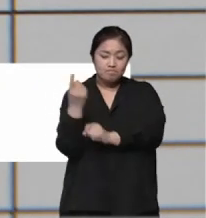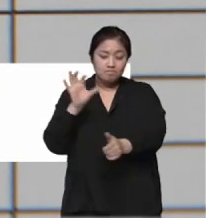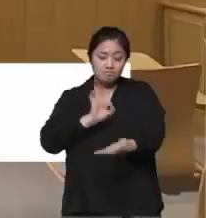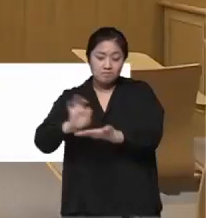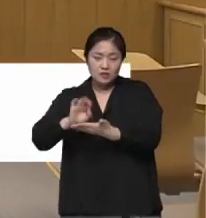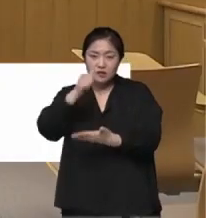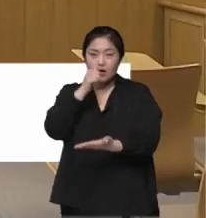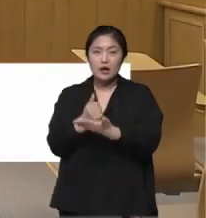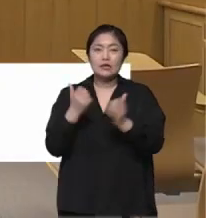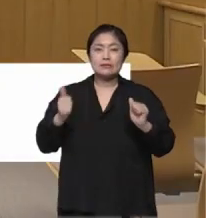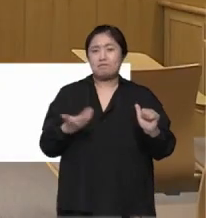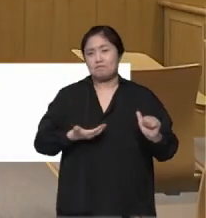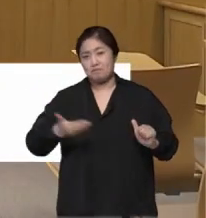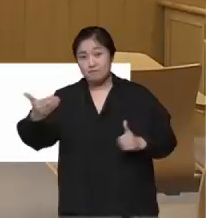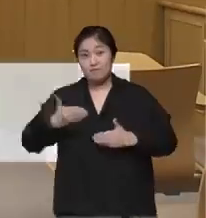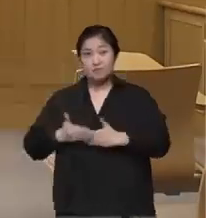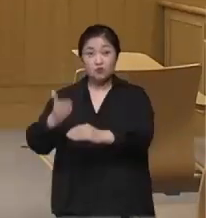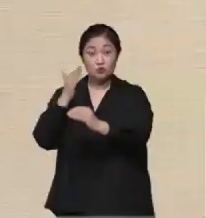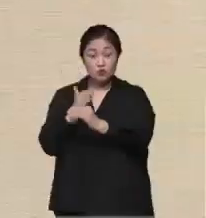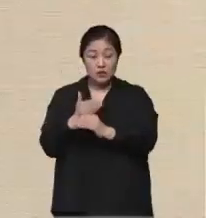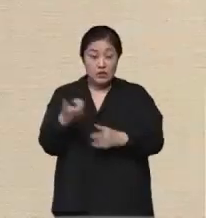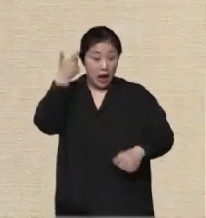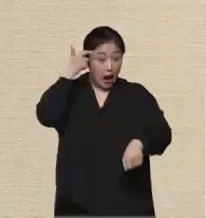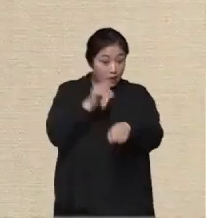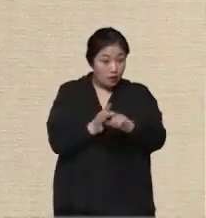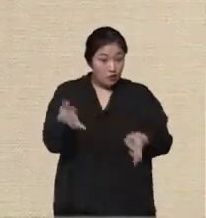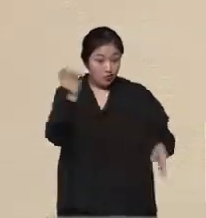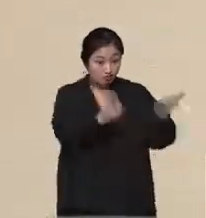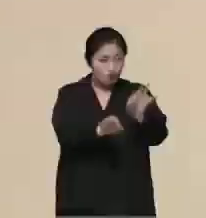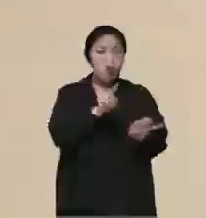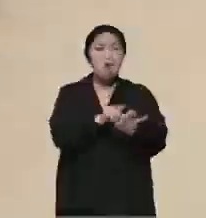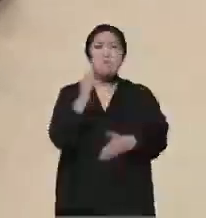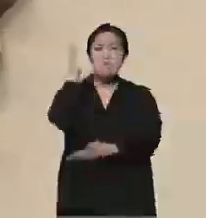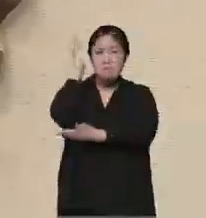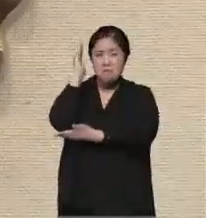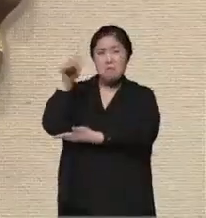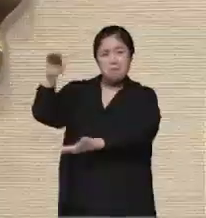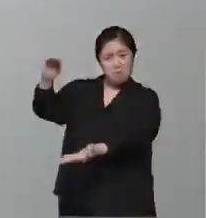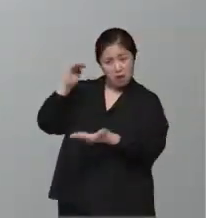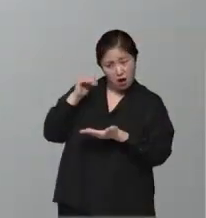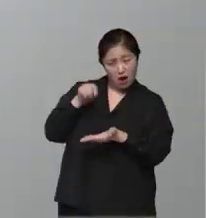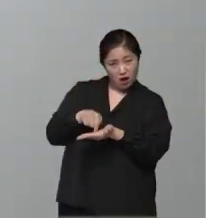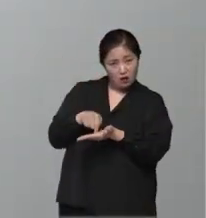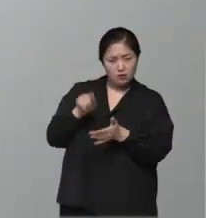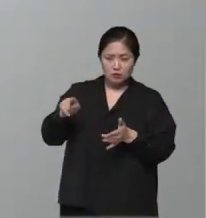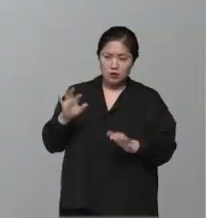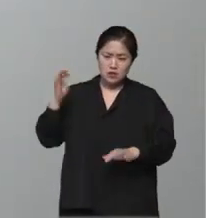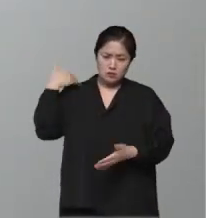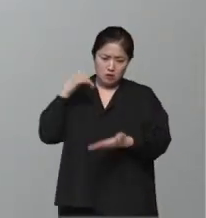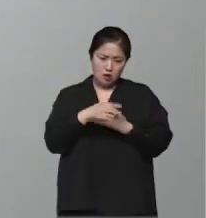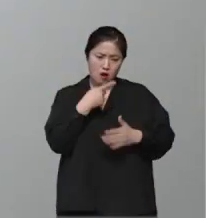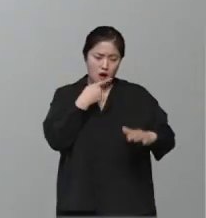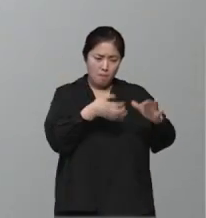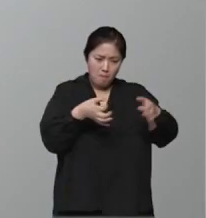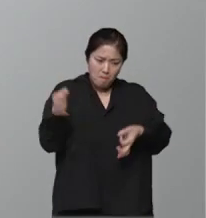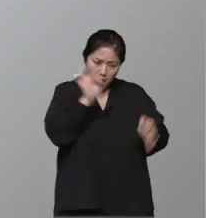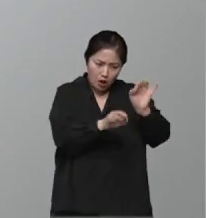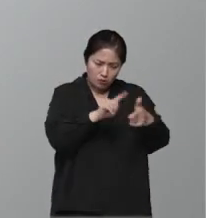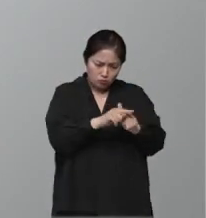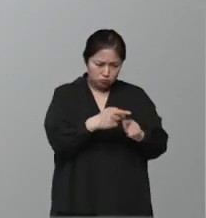넘겨졌습니다. 재판부는 직원들의 자발적 기부였다는 허 시장 측의 주장에 대해 급여 반환 금액과